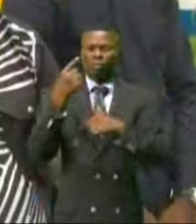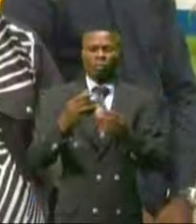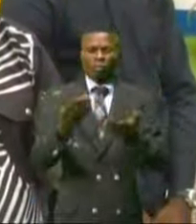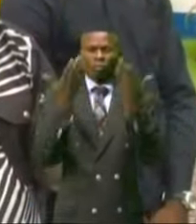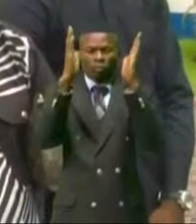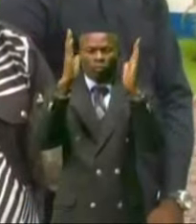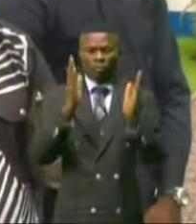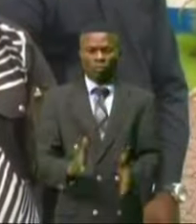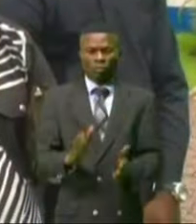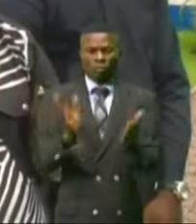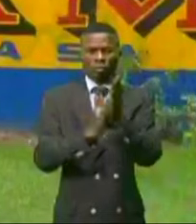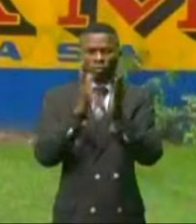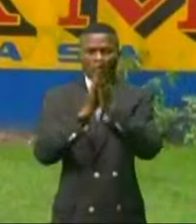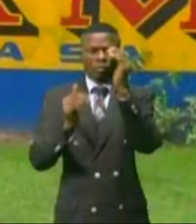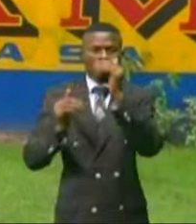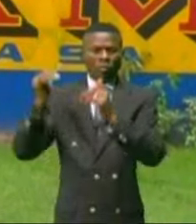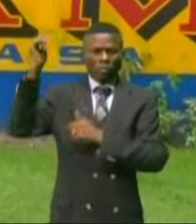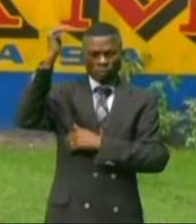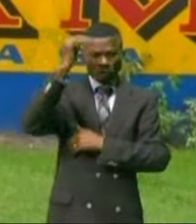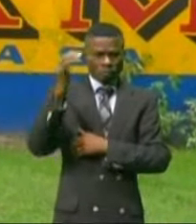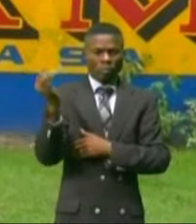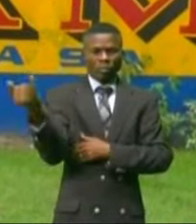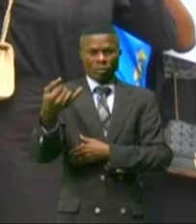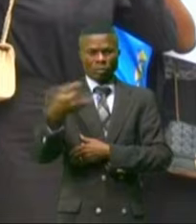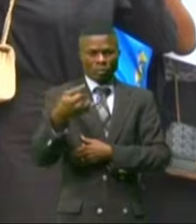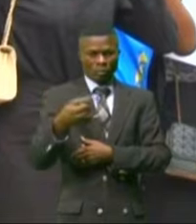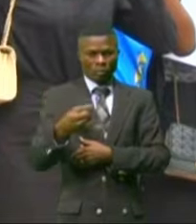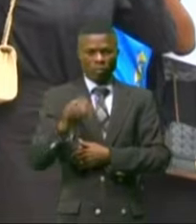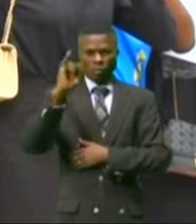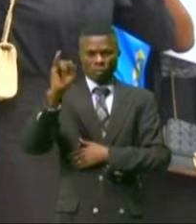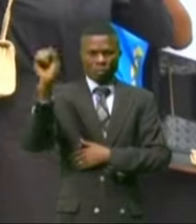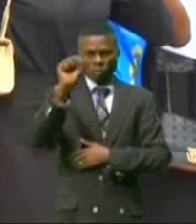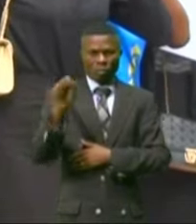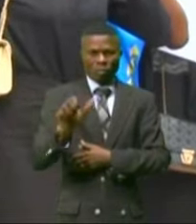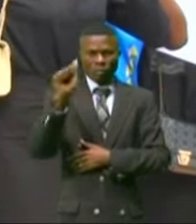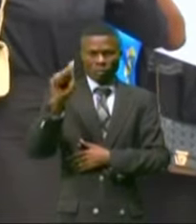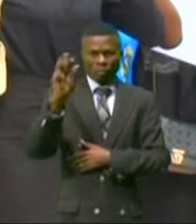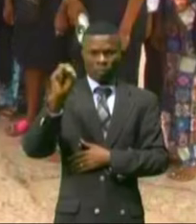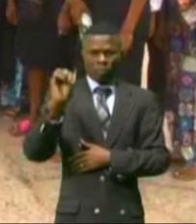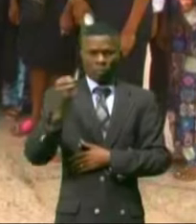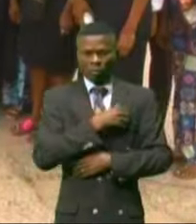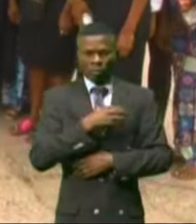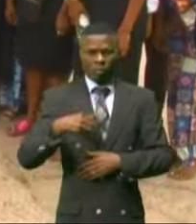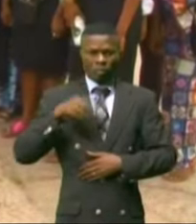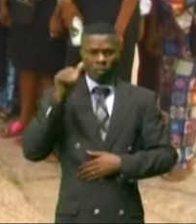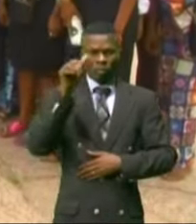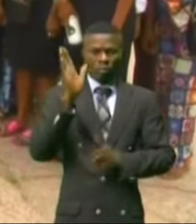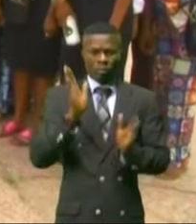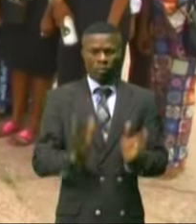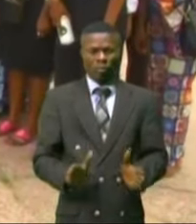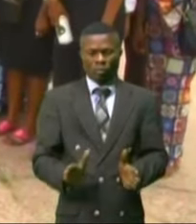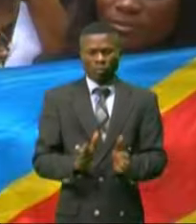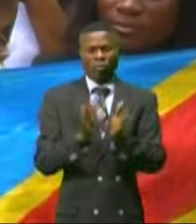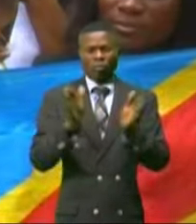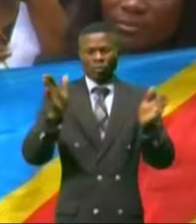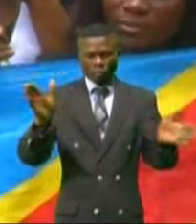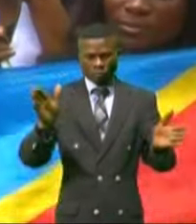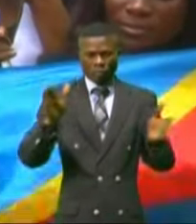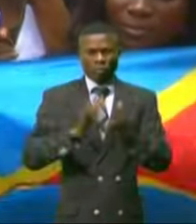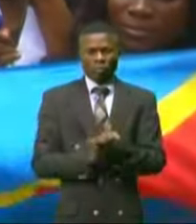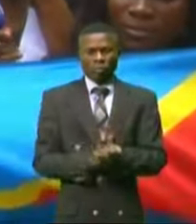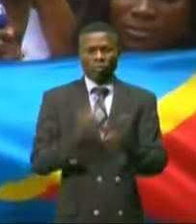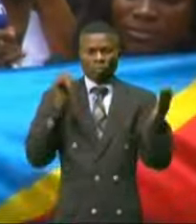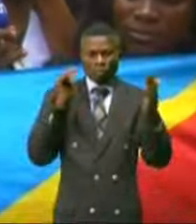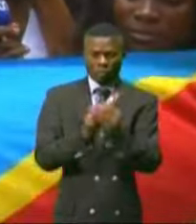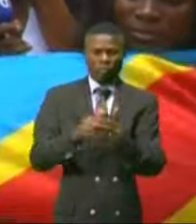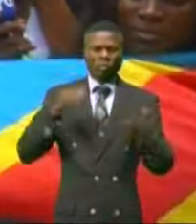l'Institut supérieur des arts et métiers ISAM Kinshasa et leur directeur général, professeur Florence Mbiya Mwadi Wamulumba, face